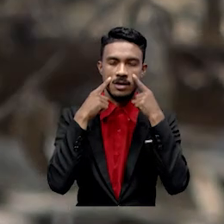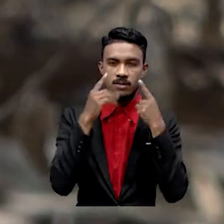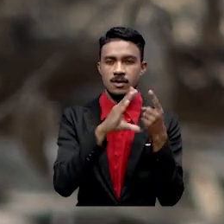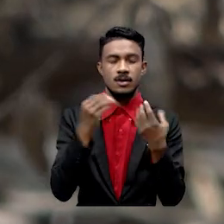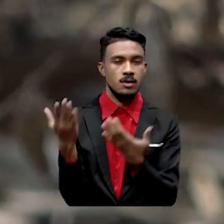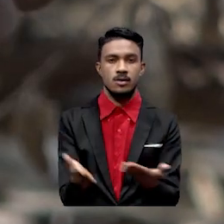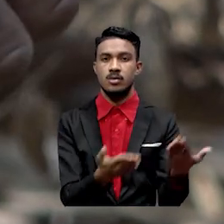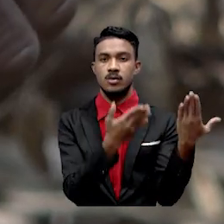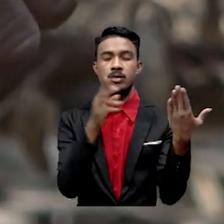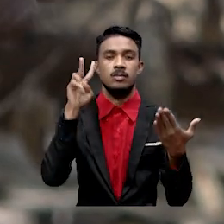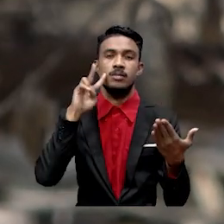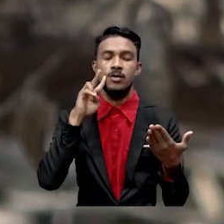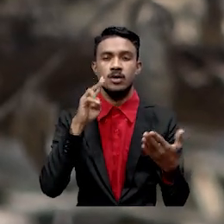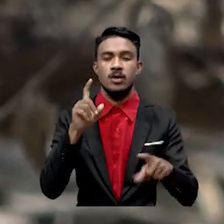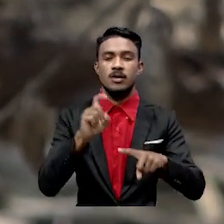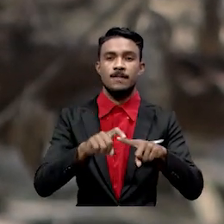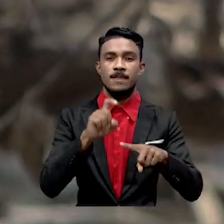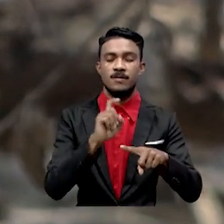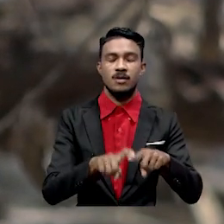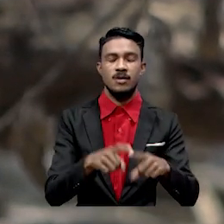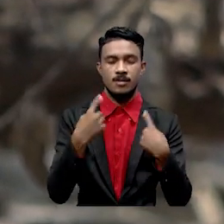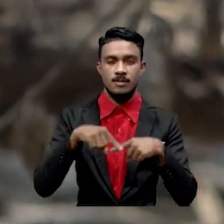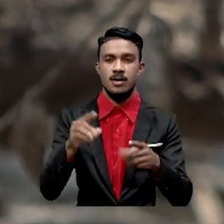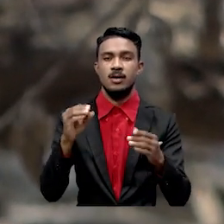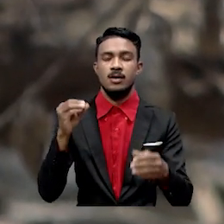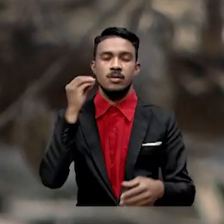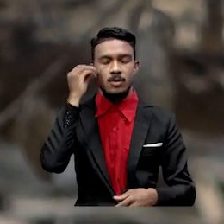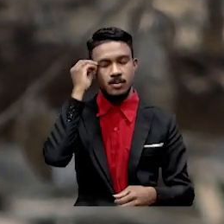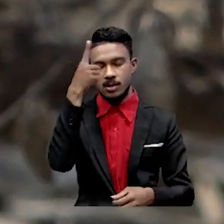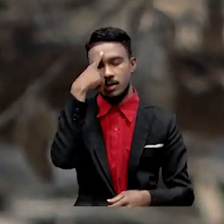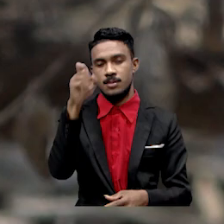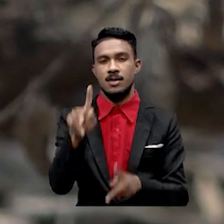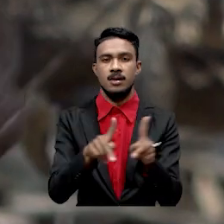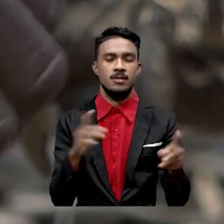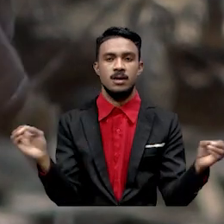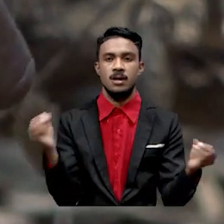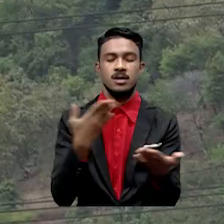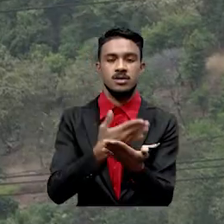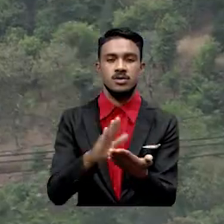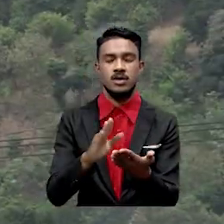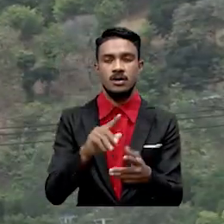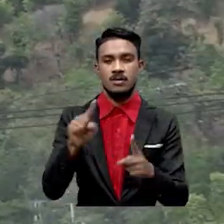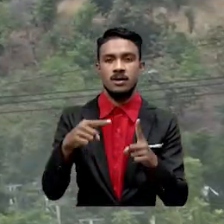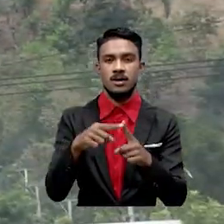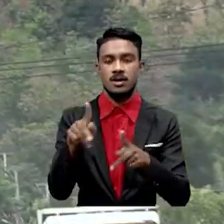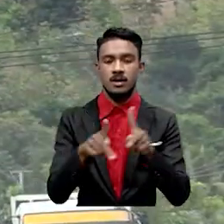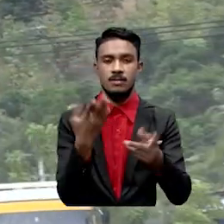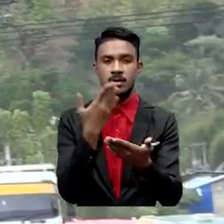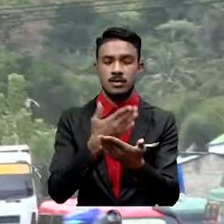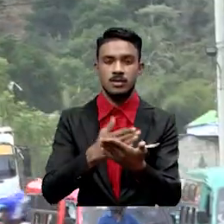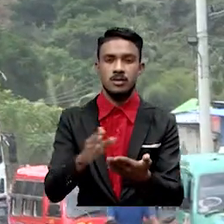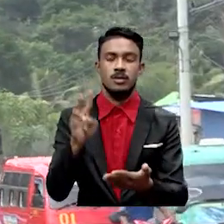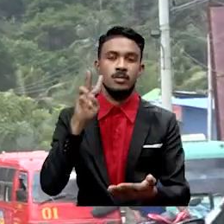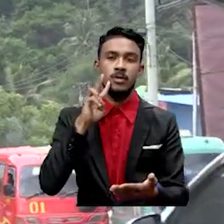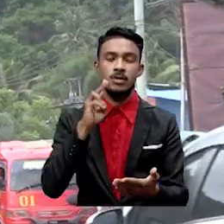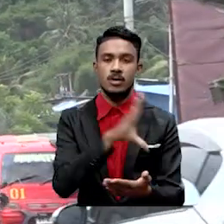modo tahan ho fore sirane be fila ba uma tamba ema la sosa. Banyire masosa modo fila sai kareta selu